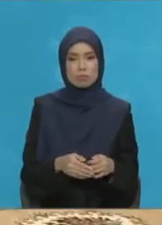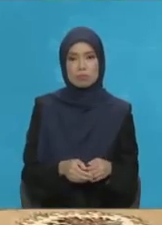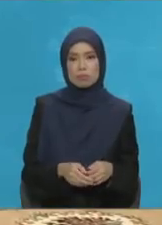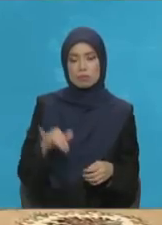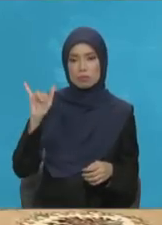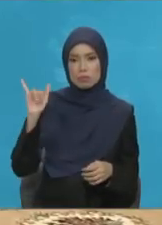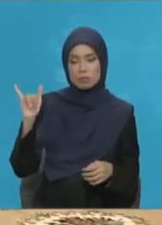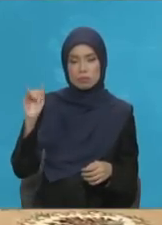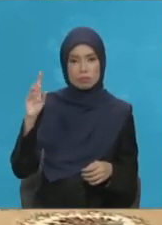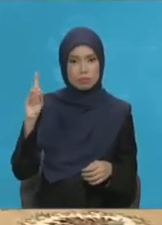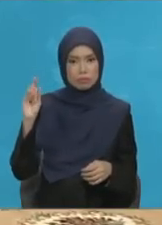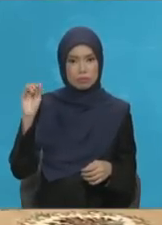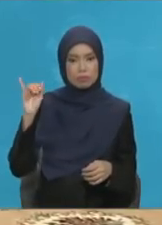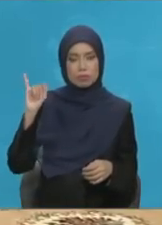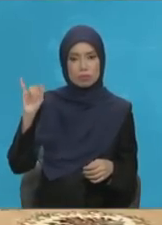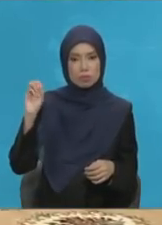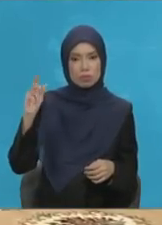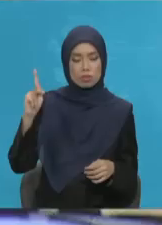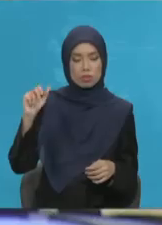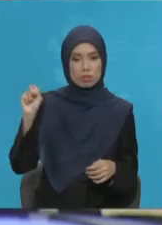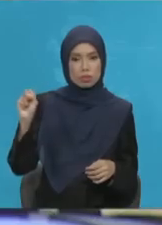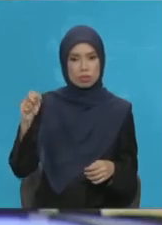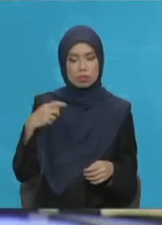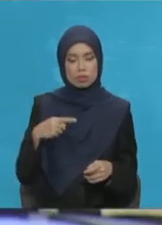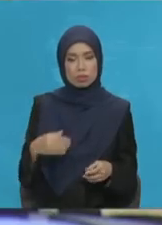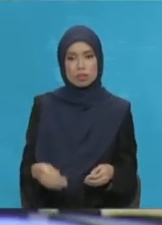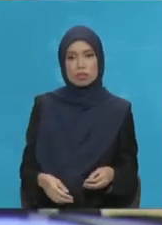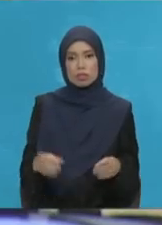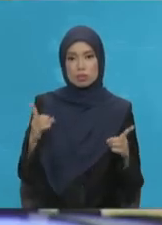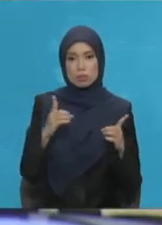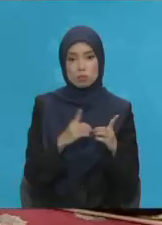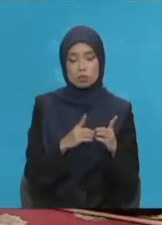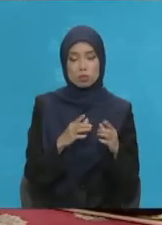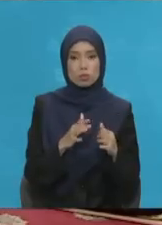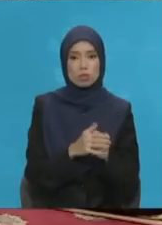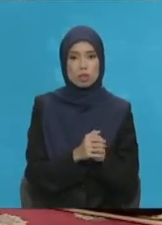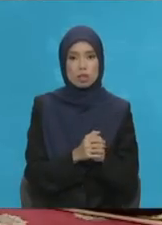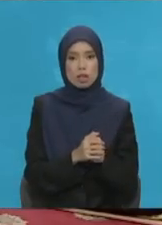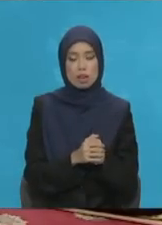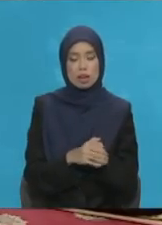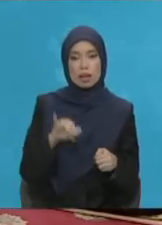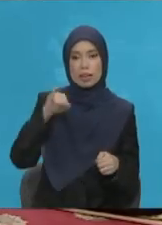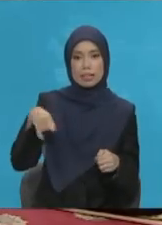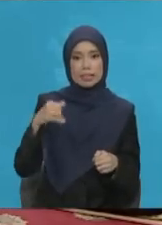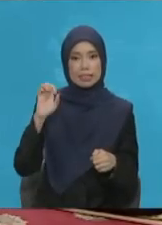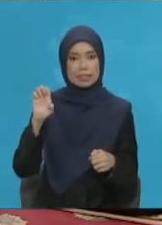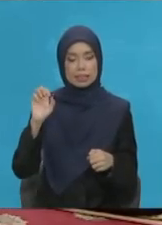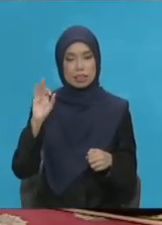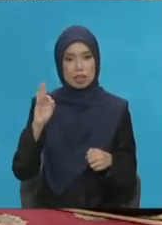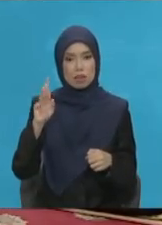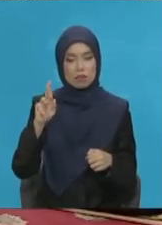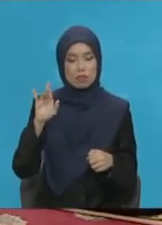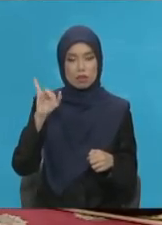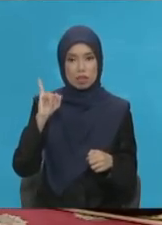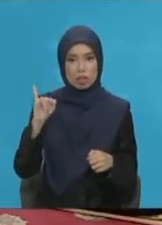lele pahlawan menyembahkan kehadapan majelis dulu yang teramat Mulia Paduka Sri pangeran digadong sahibul pangeran